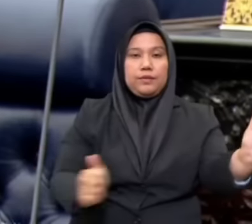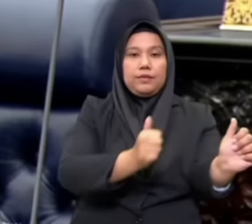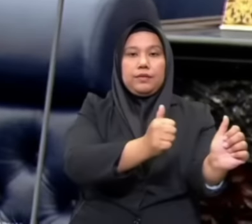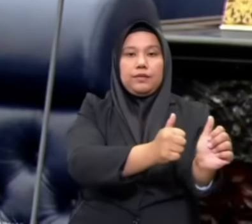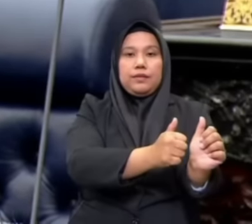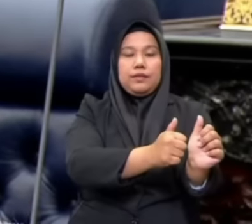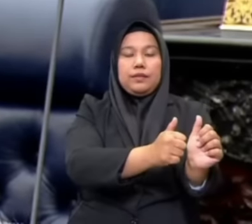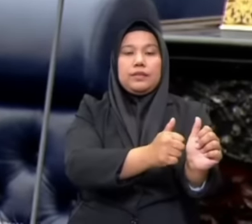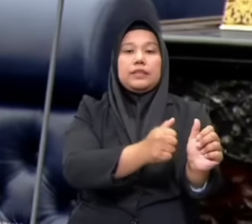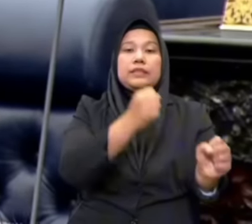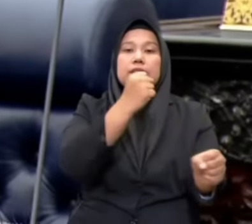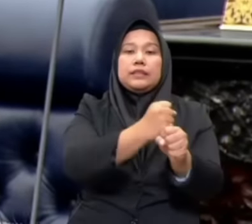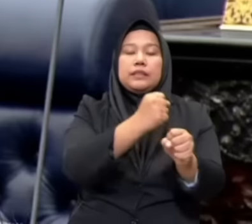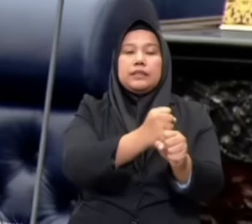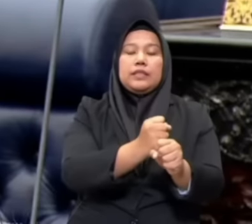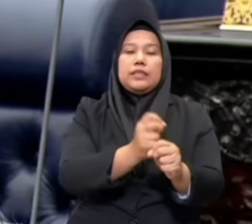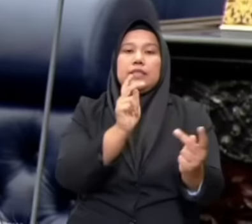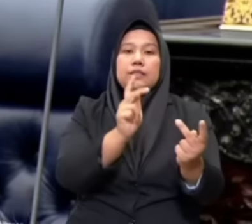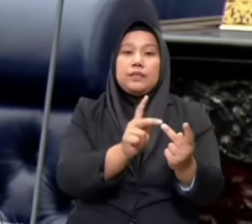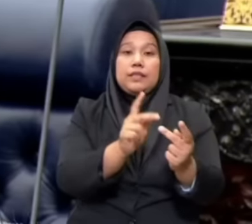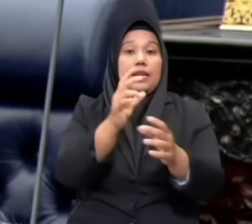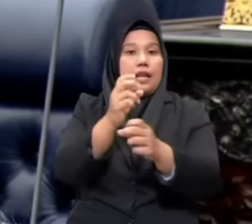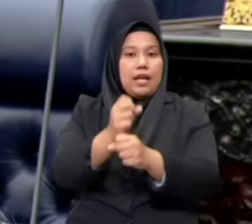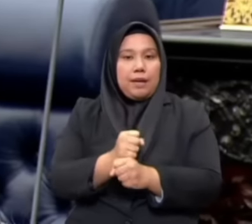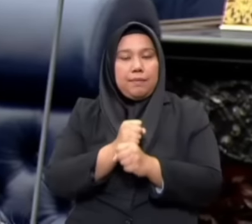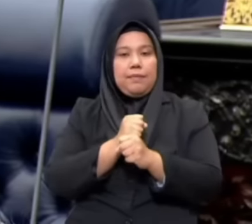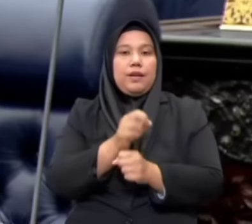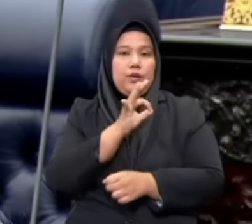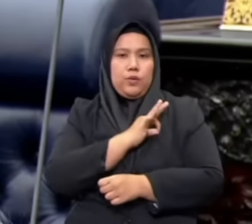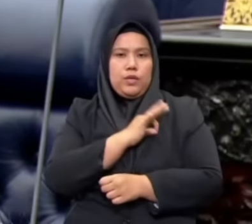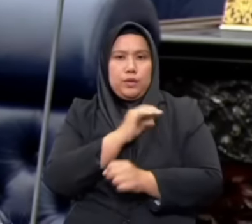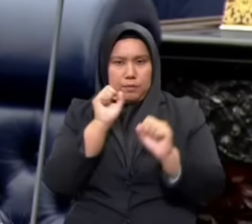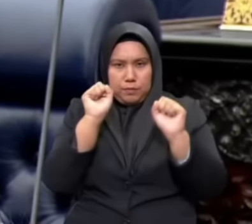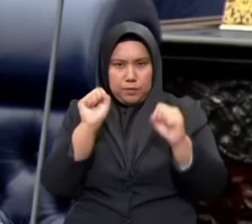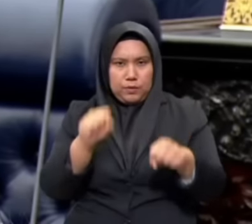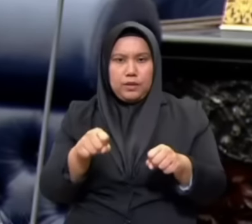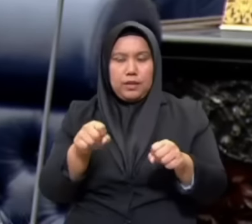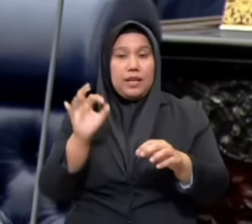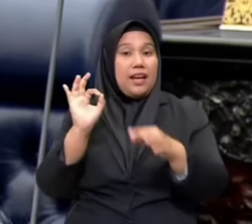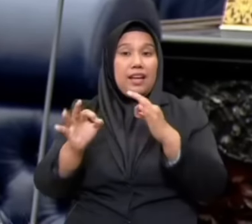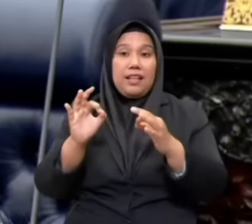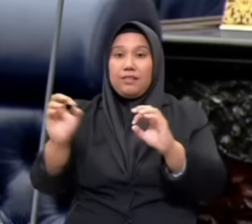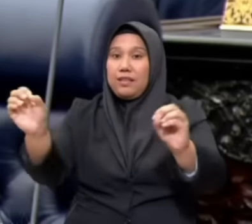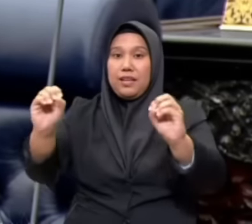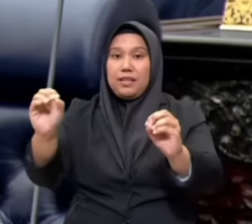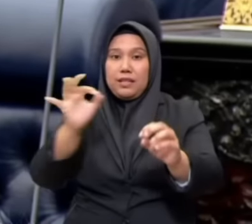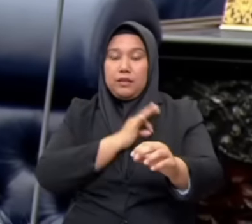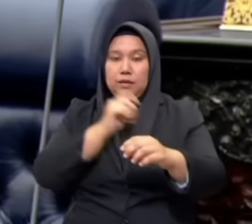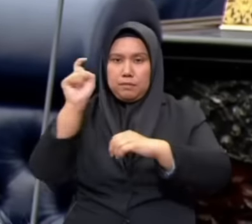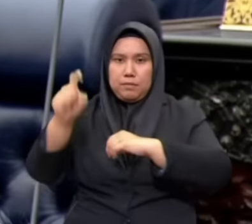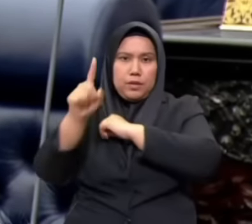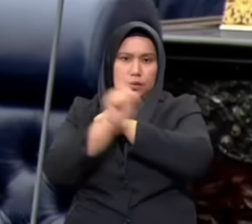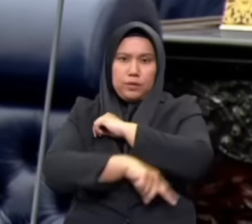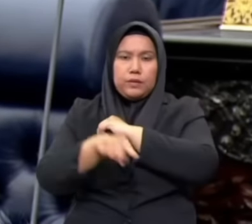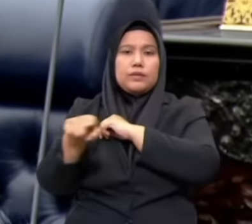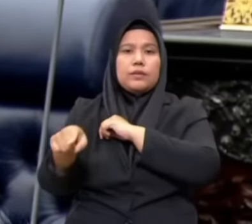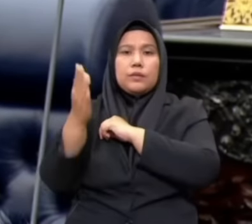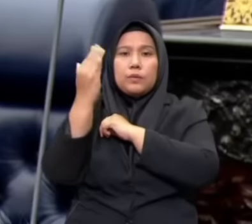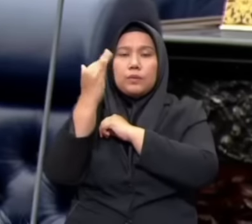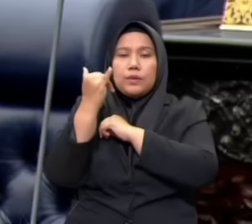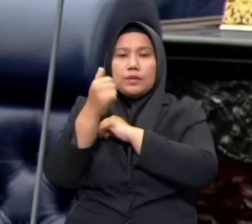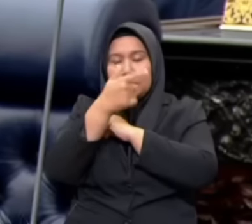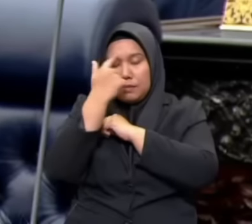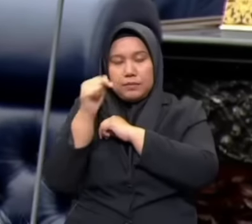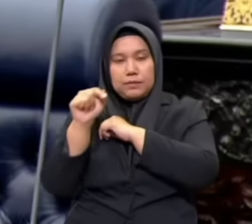method. Kalau mereka dapat keuntungan, kita bagi carrot. Kalau tidak, mesti kita punish dia Yang Amat Hormat Tamu. Kenapa? Kerana ini